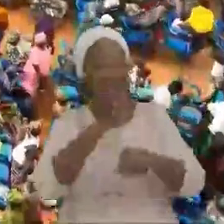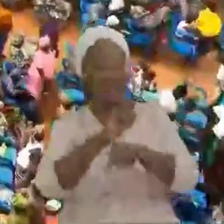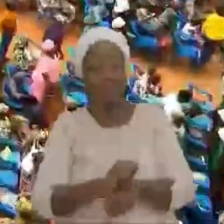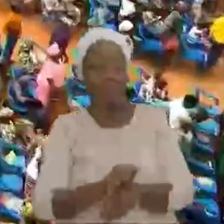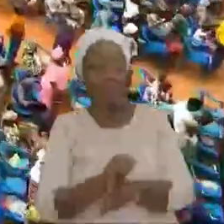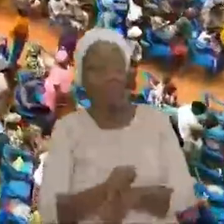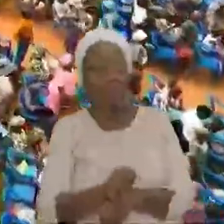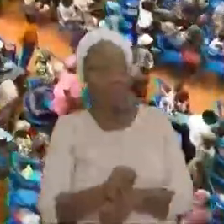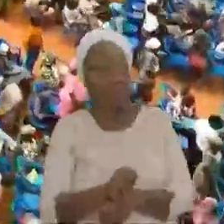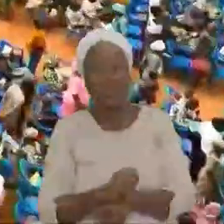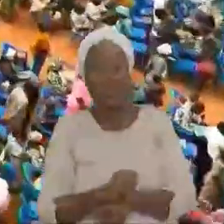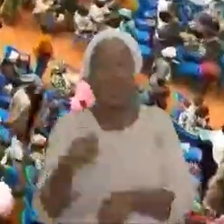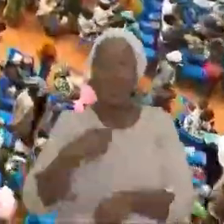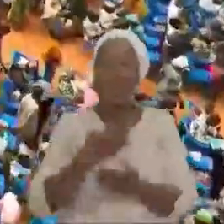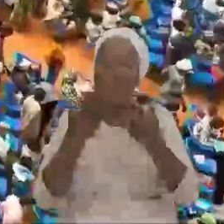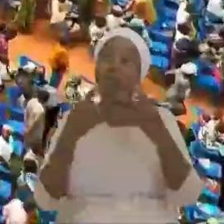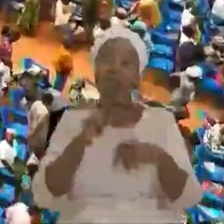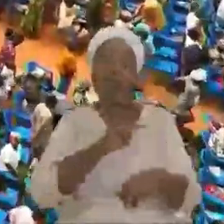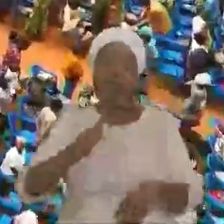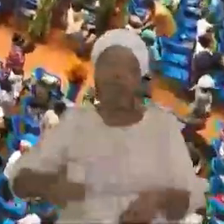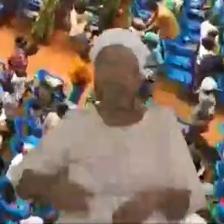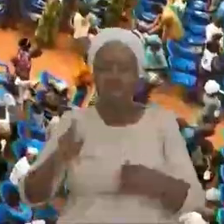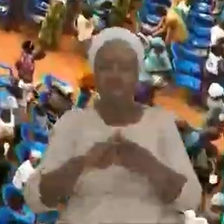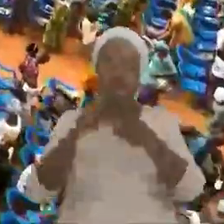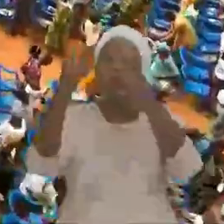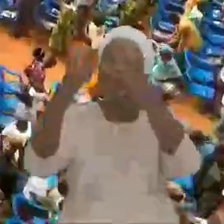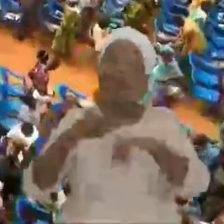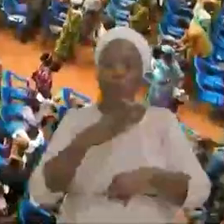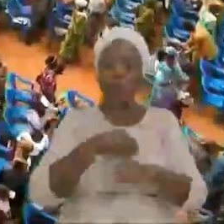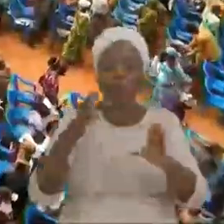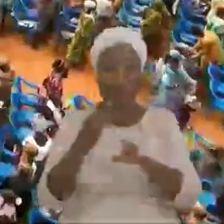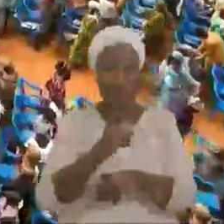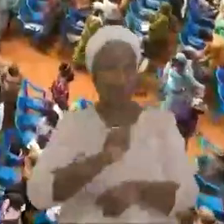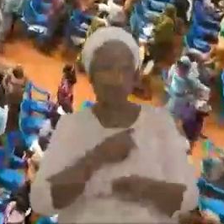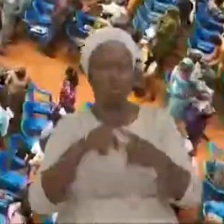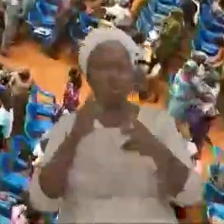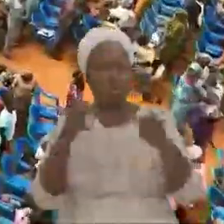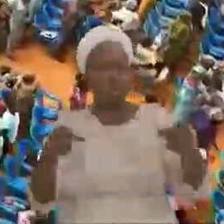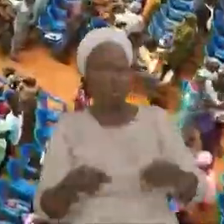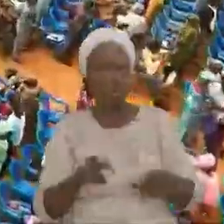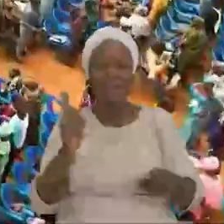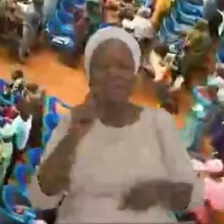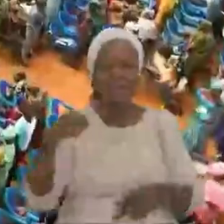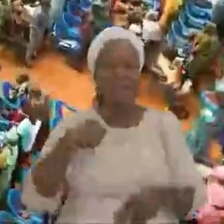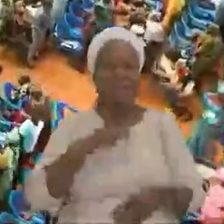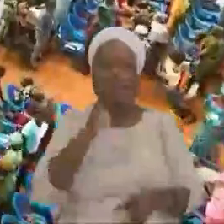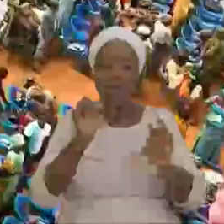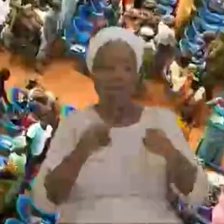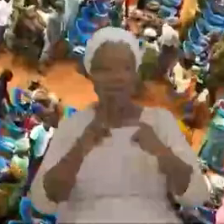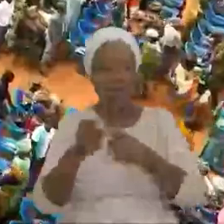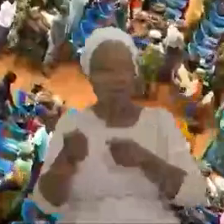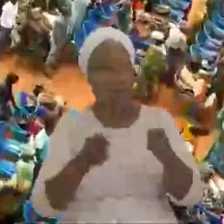sacrificateur vienne purifier notre temple. Nous voulons que le roi vienne et